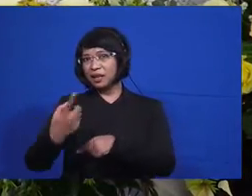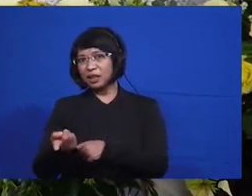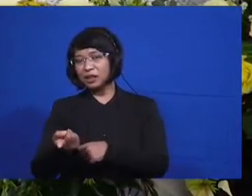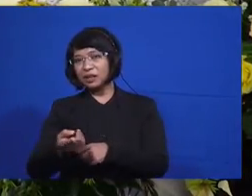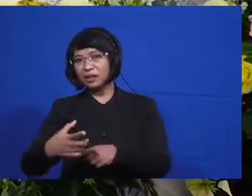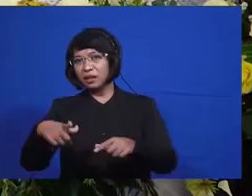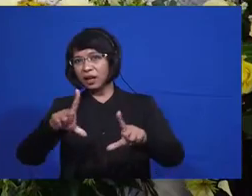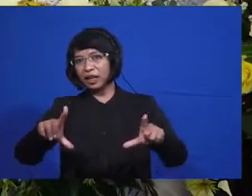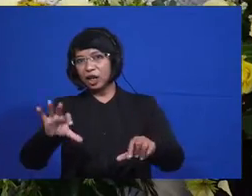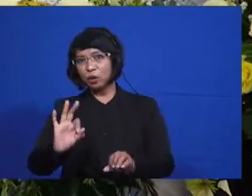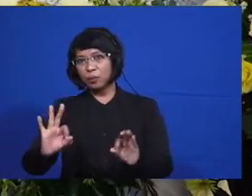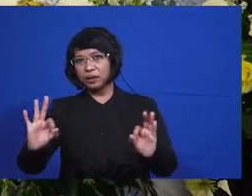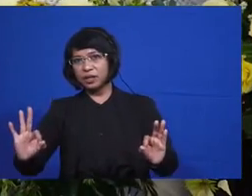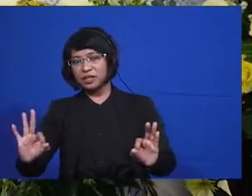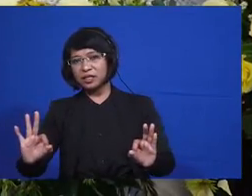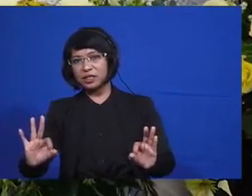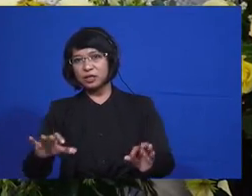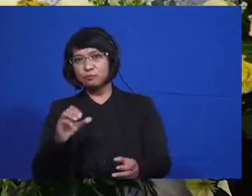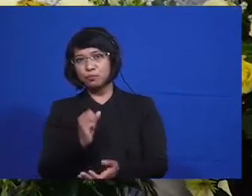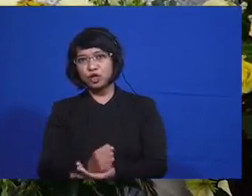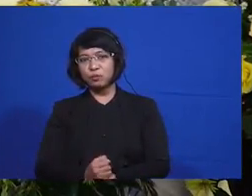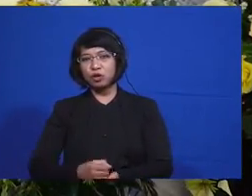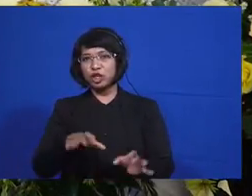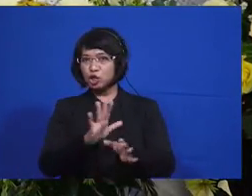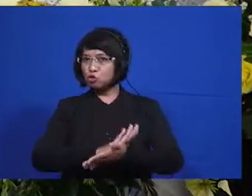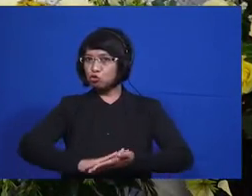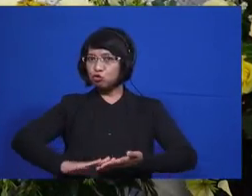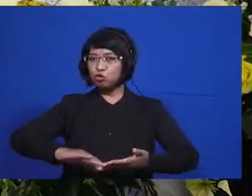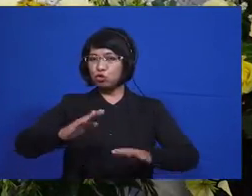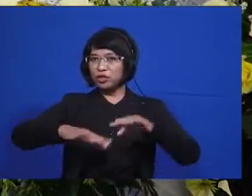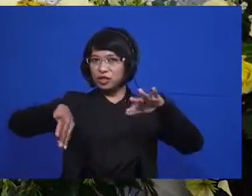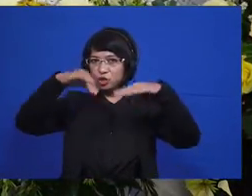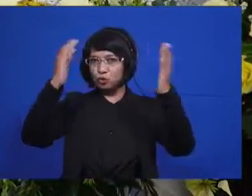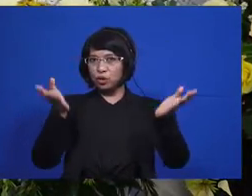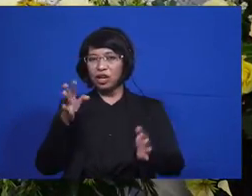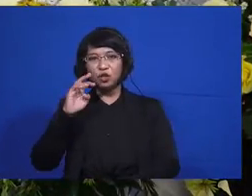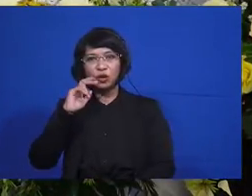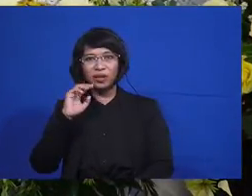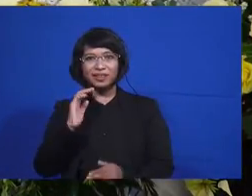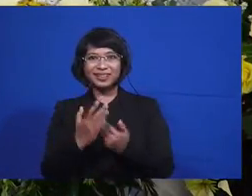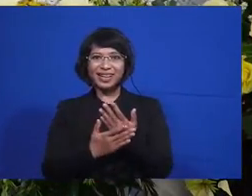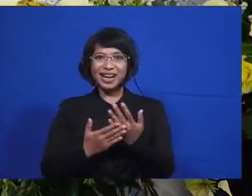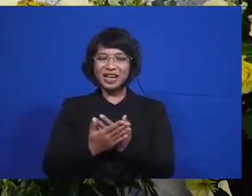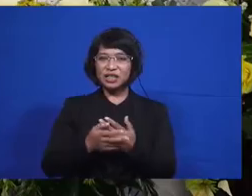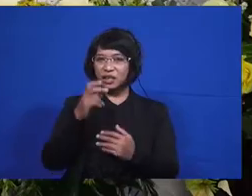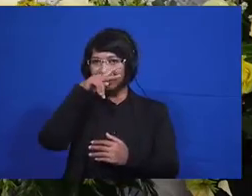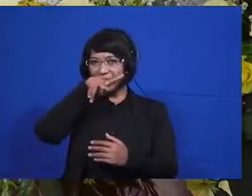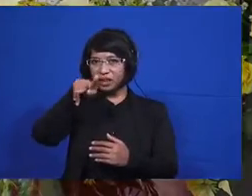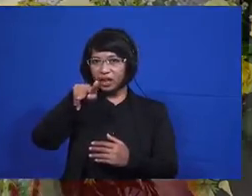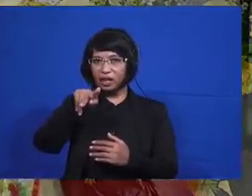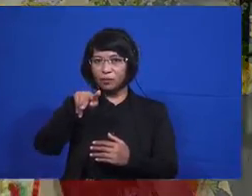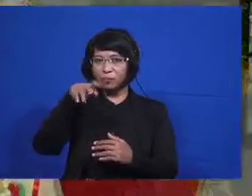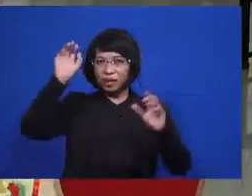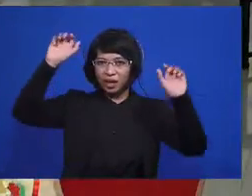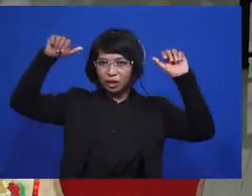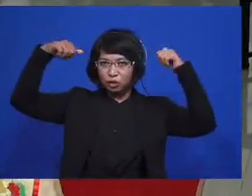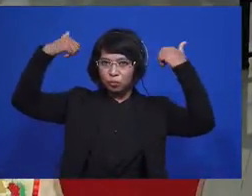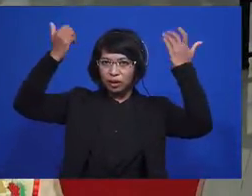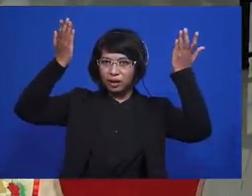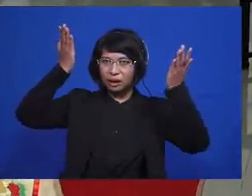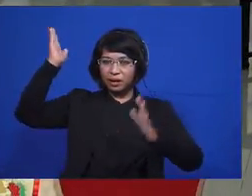pantas ikut serta dalam perjamuan kudus-Mu di surga. Saudara-saudari yang terkasih, lihatlah Anak Domba